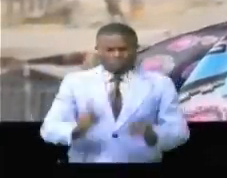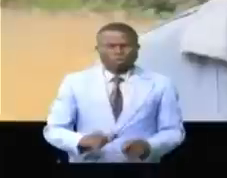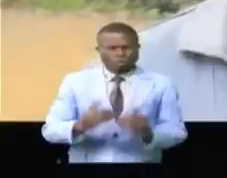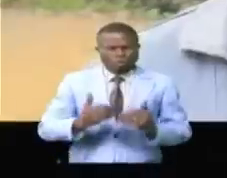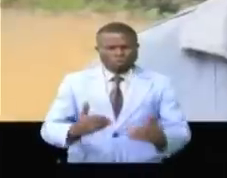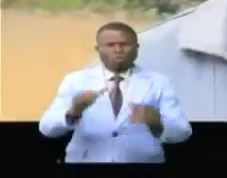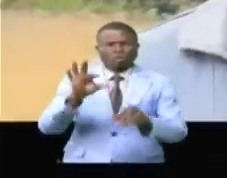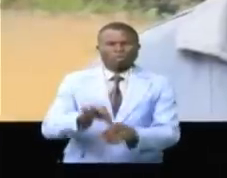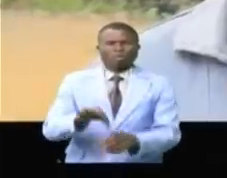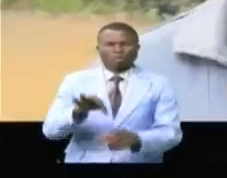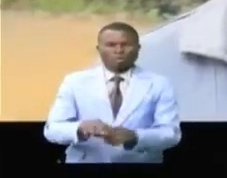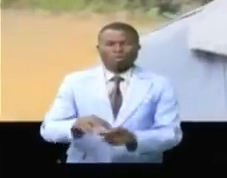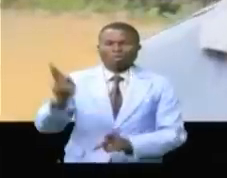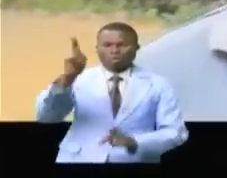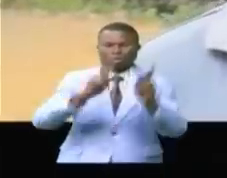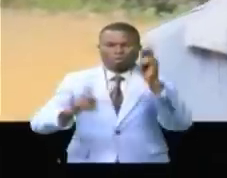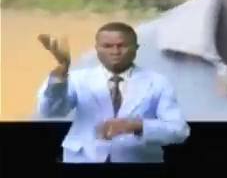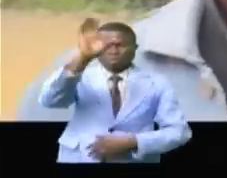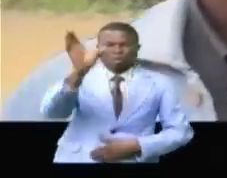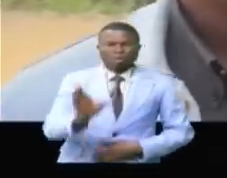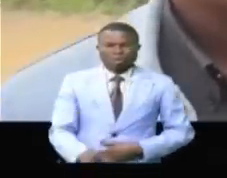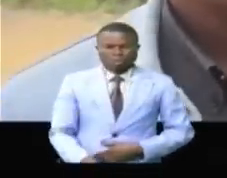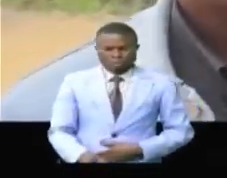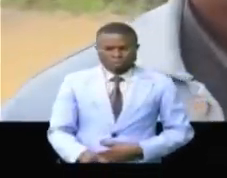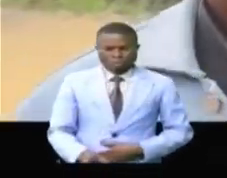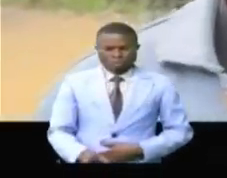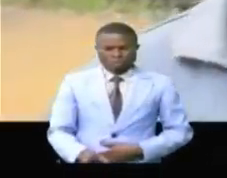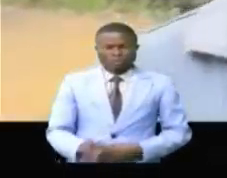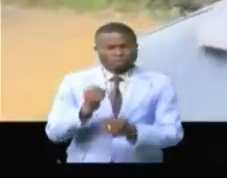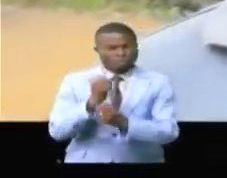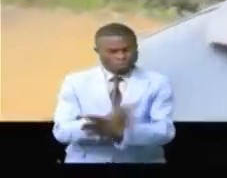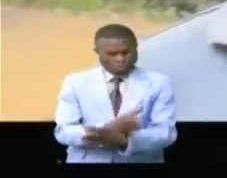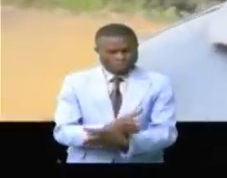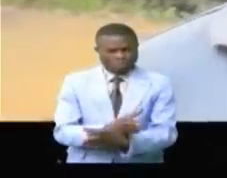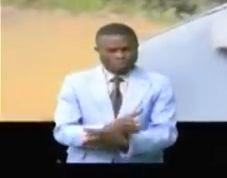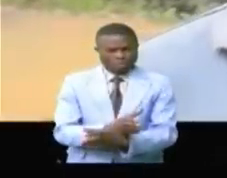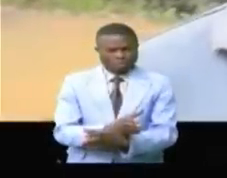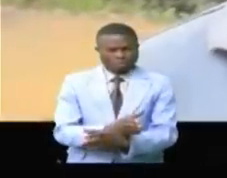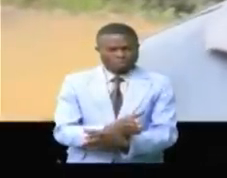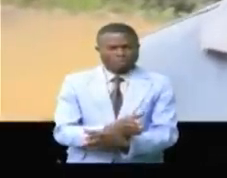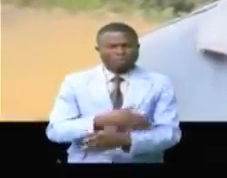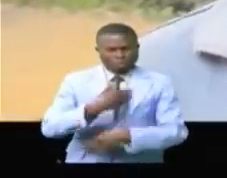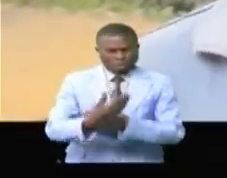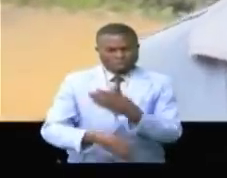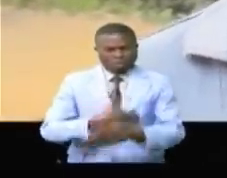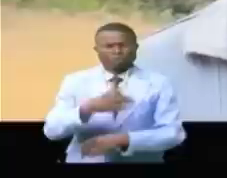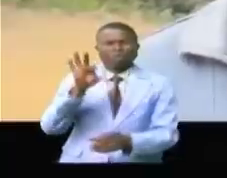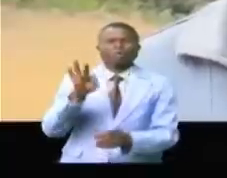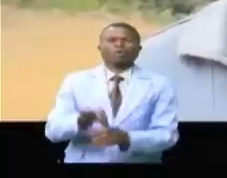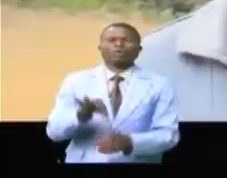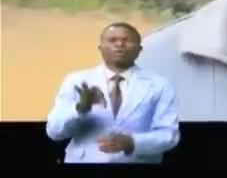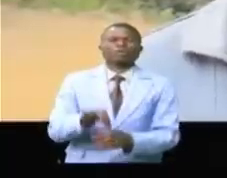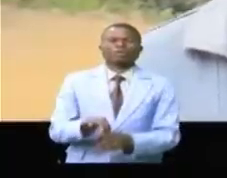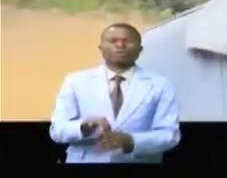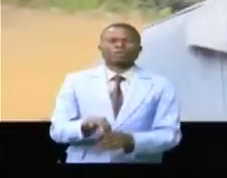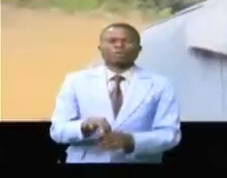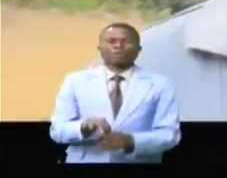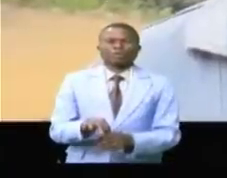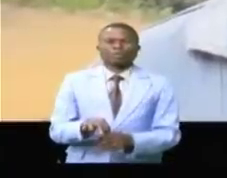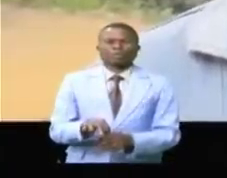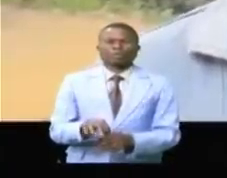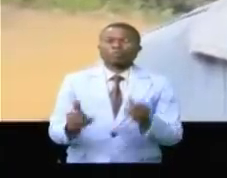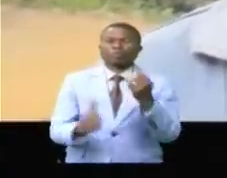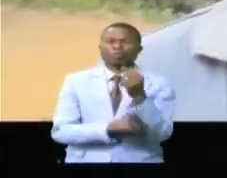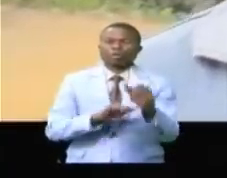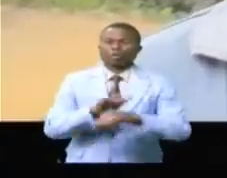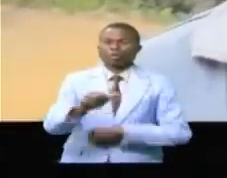élections. La population du Congo central est prête à aller aux élections. Que